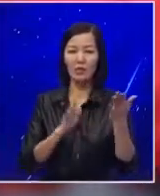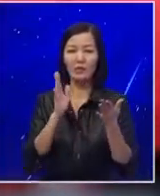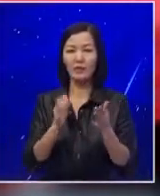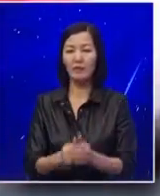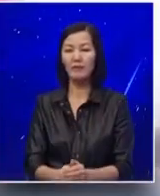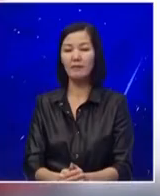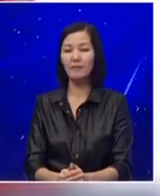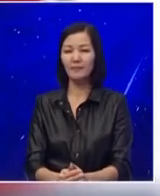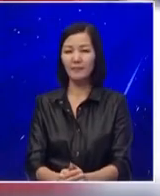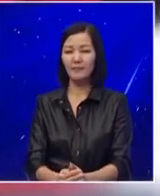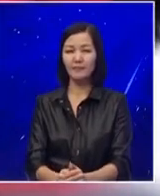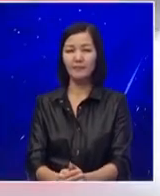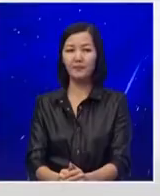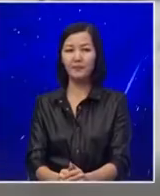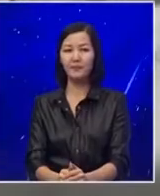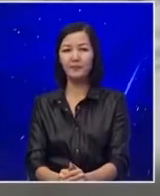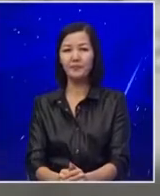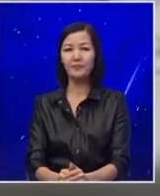таппақ.